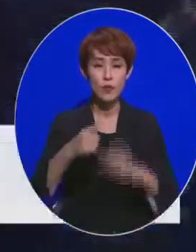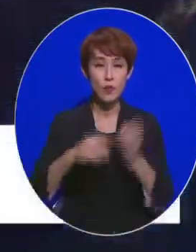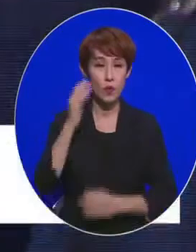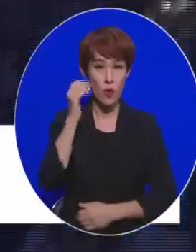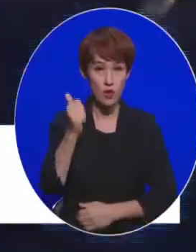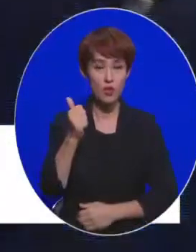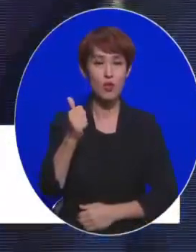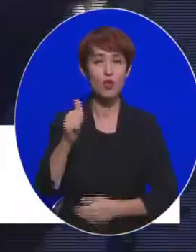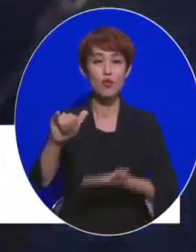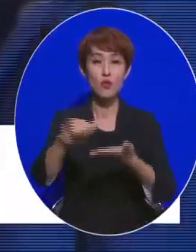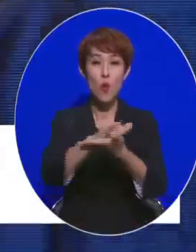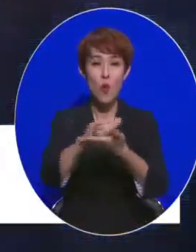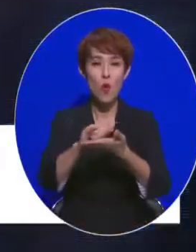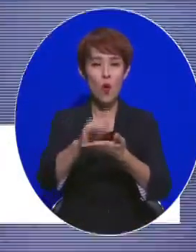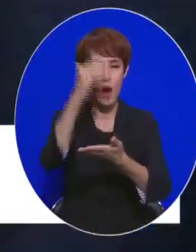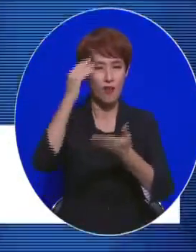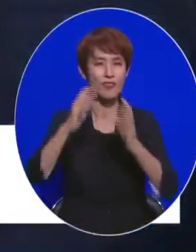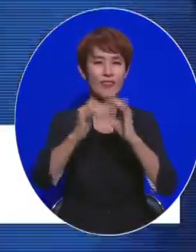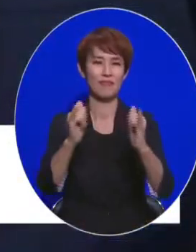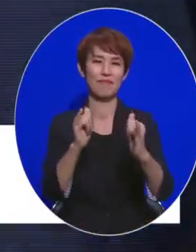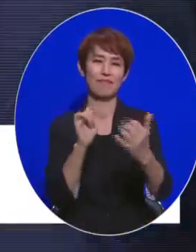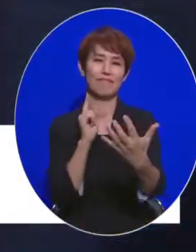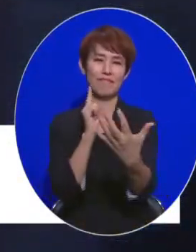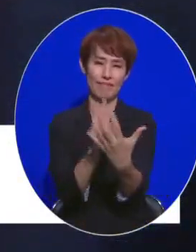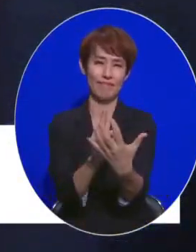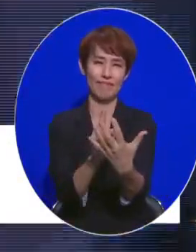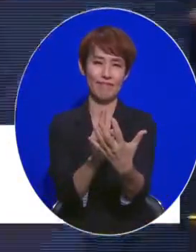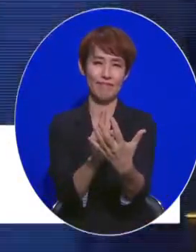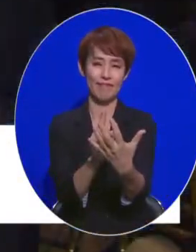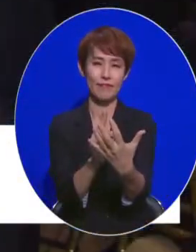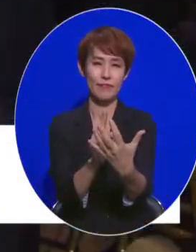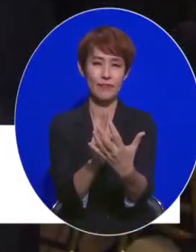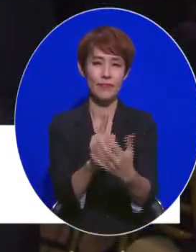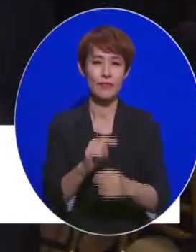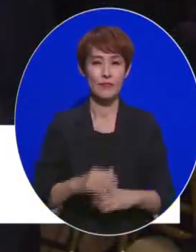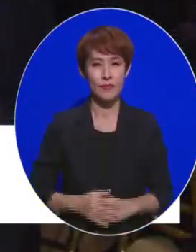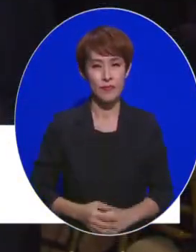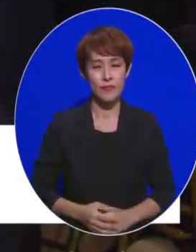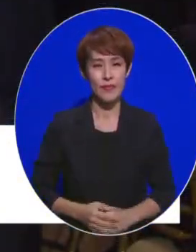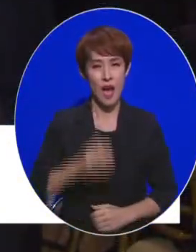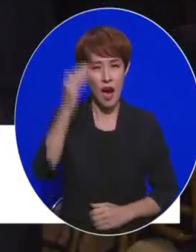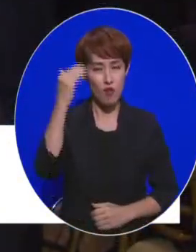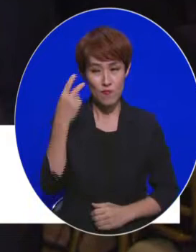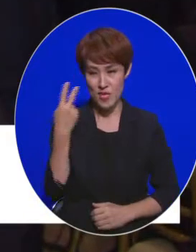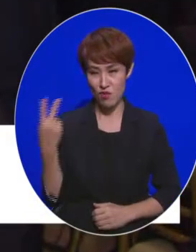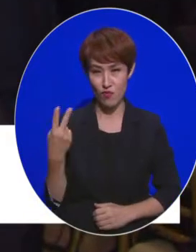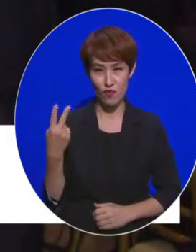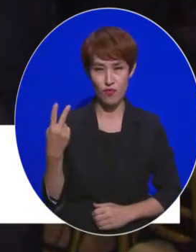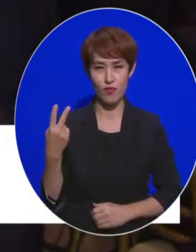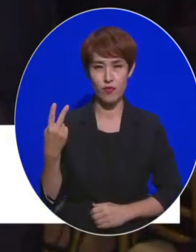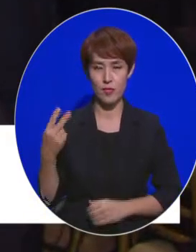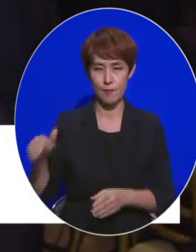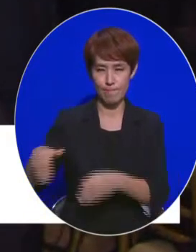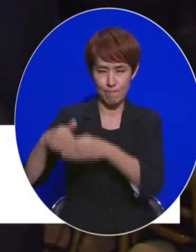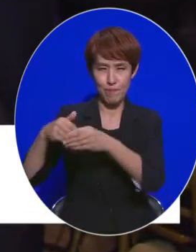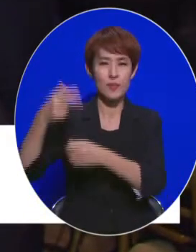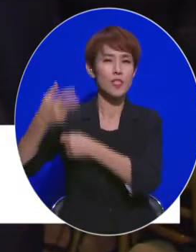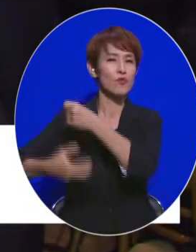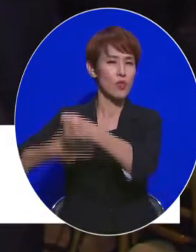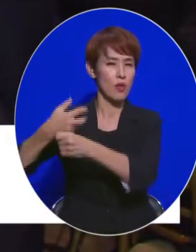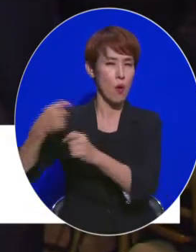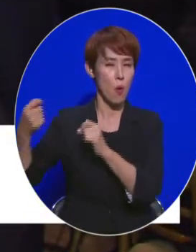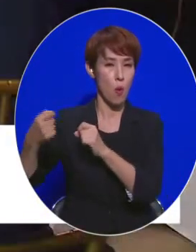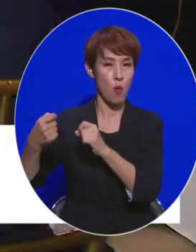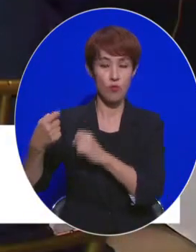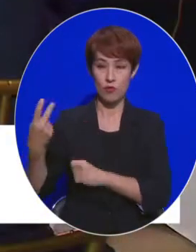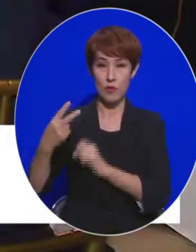이후 뉴욕에 거주하는 동포들을 만났습니다. 윤 대통령은 이 자리에서 한미동맹은 70주년을 앞두고 있고